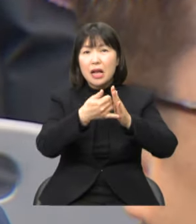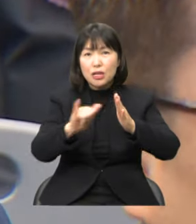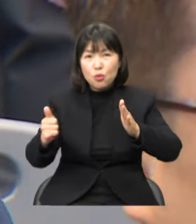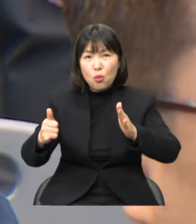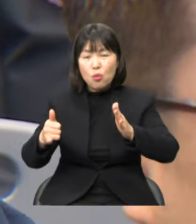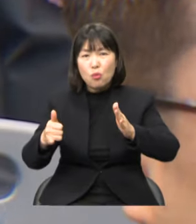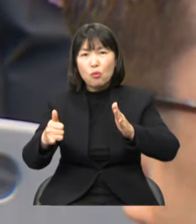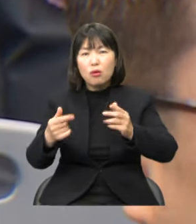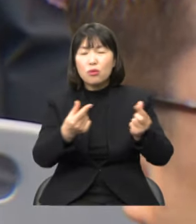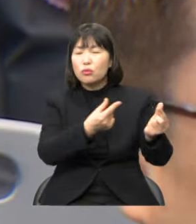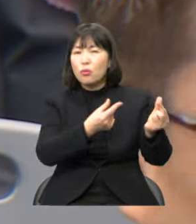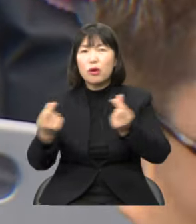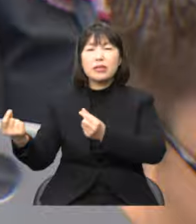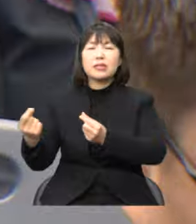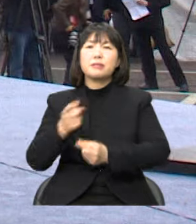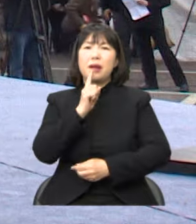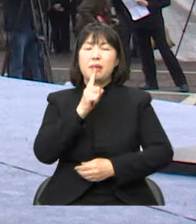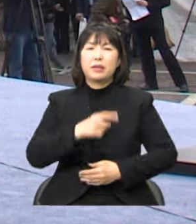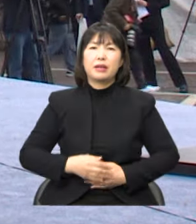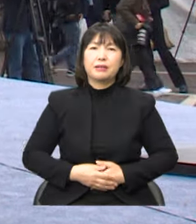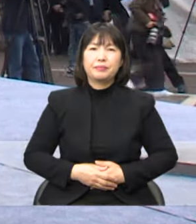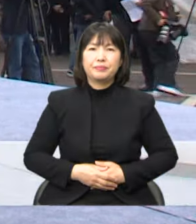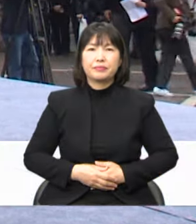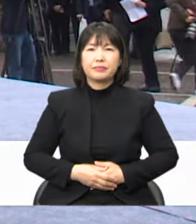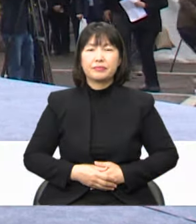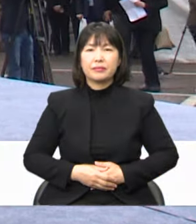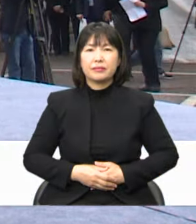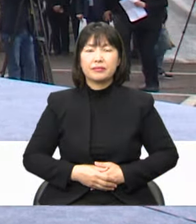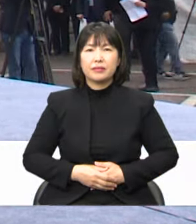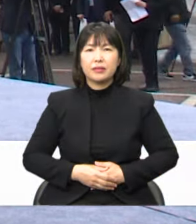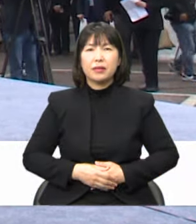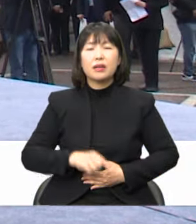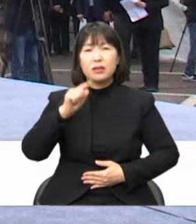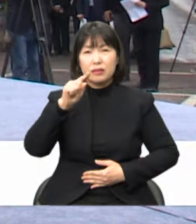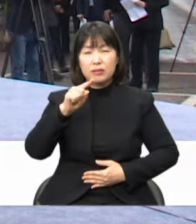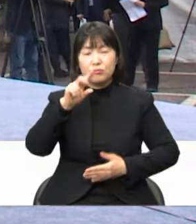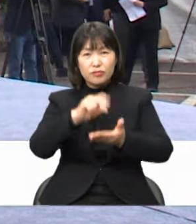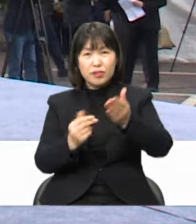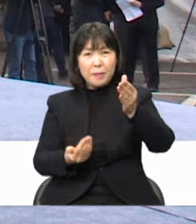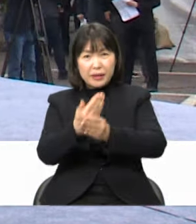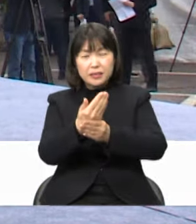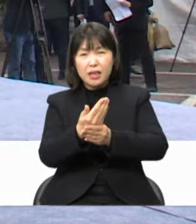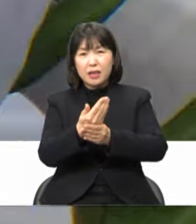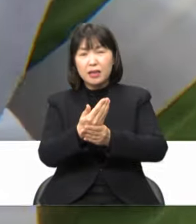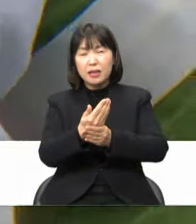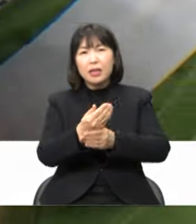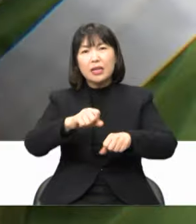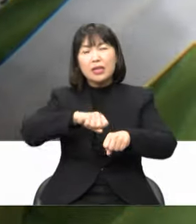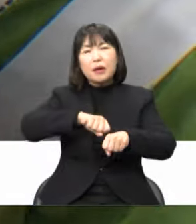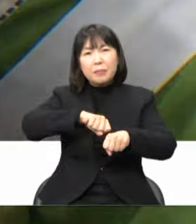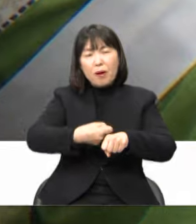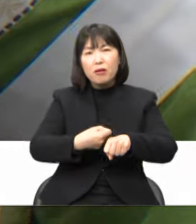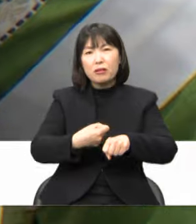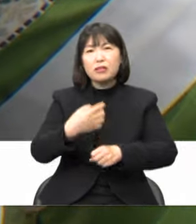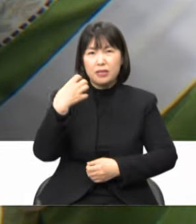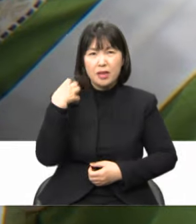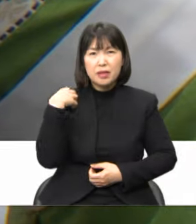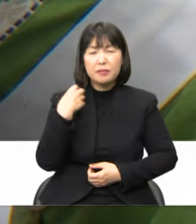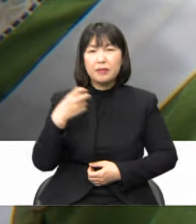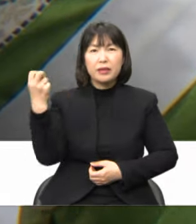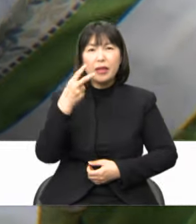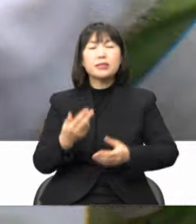한목소리로 외치고 있습니다 참사의 온전한 진실규명과 책임자 처벌 그리고 재발방지를